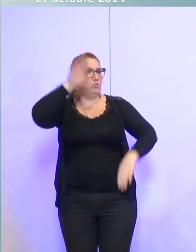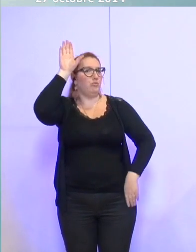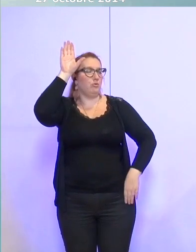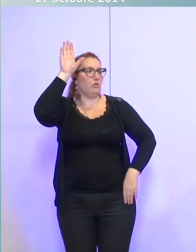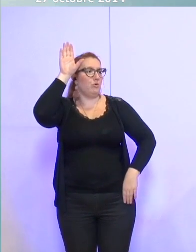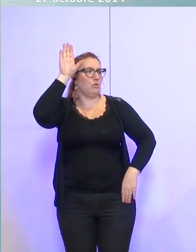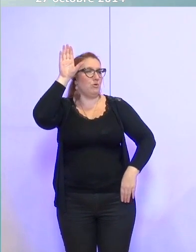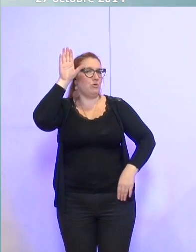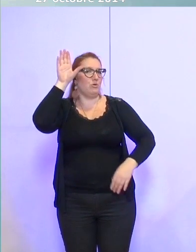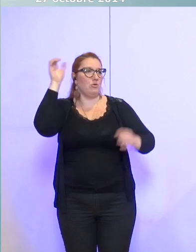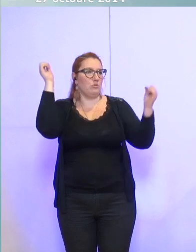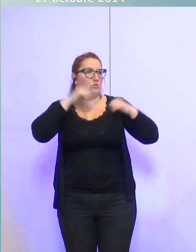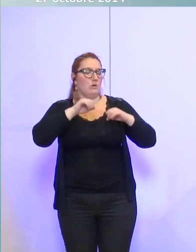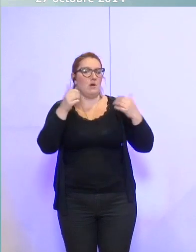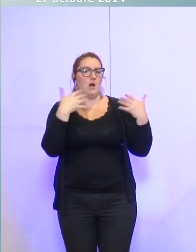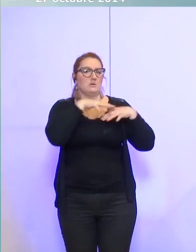le Rassemblement citoyen